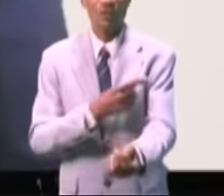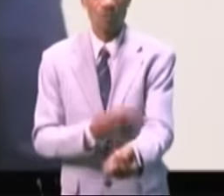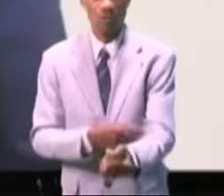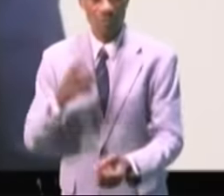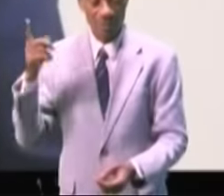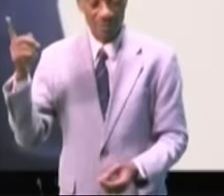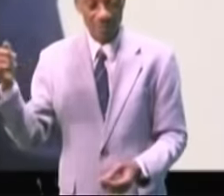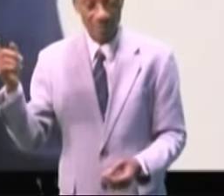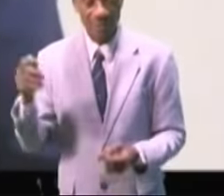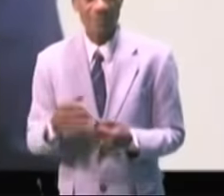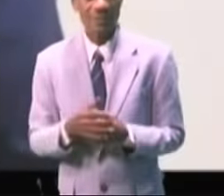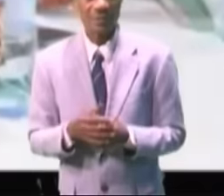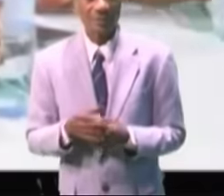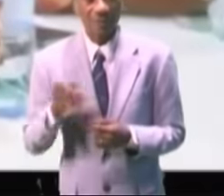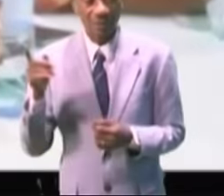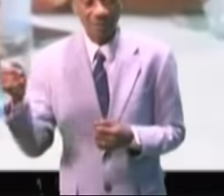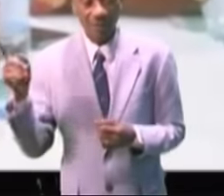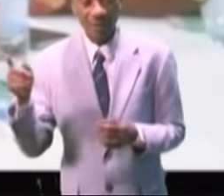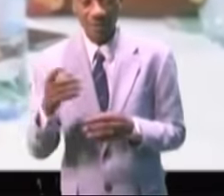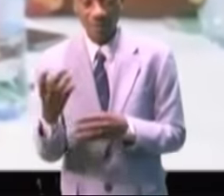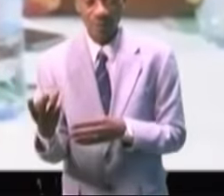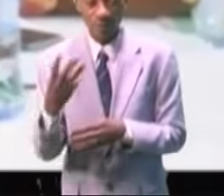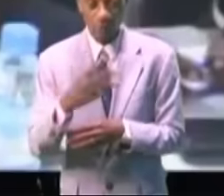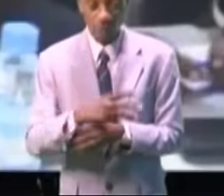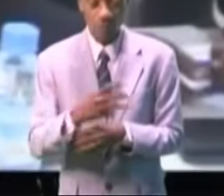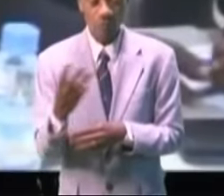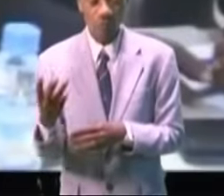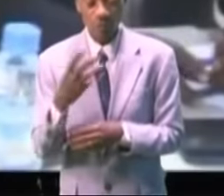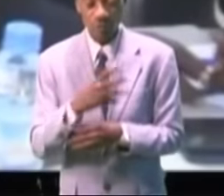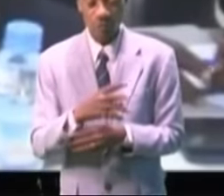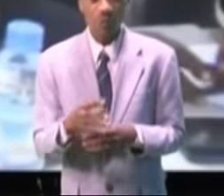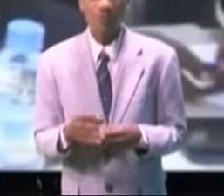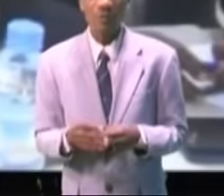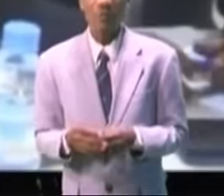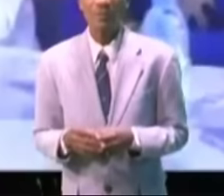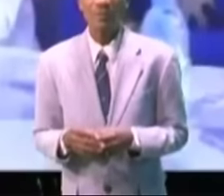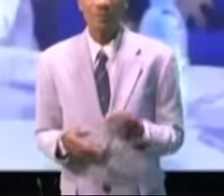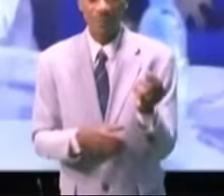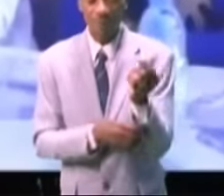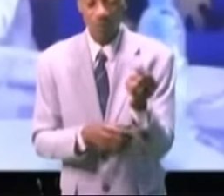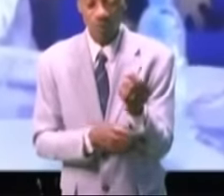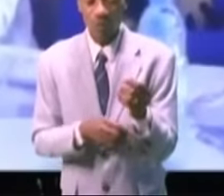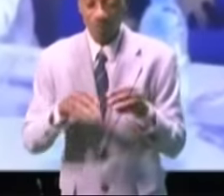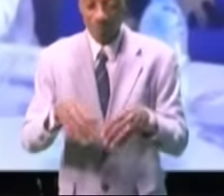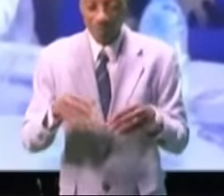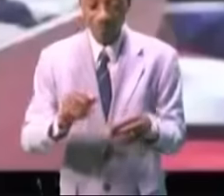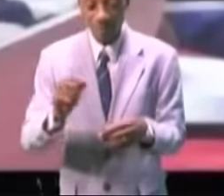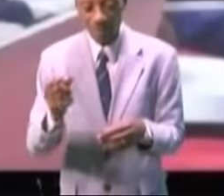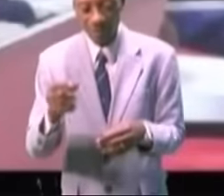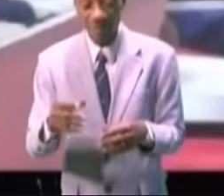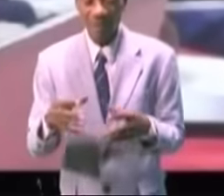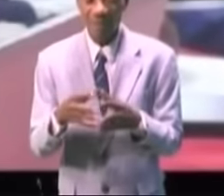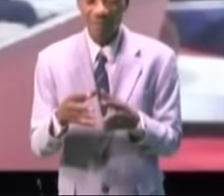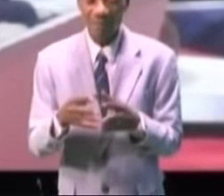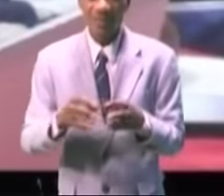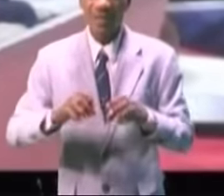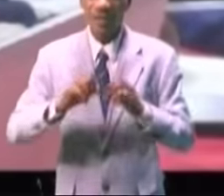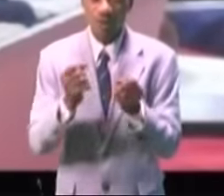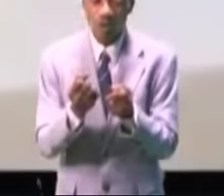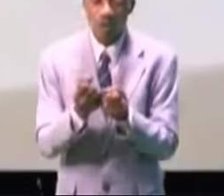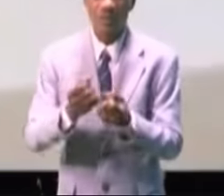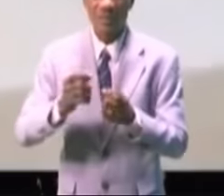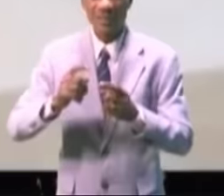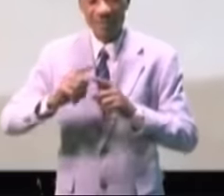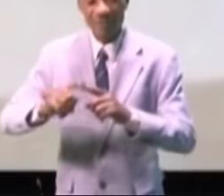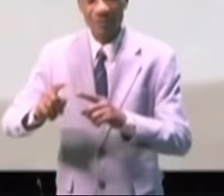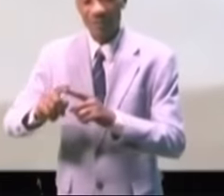13 juin d'un atelier de 3 jours qui réunit les acteurs du secteur minier, les délégués des entreprises, des régies financières et la société civile.